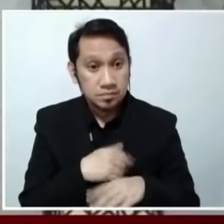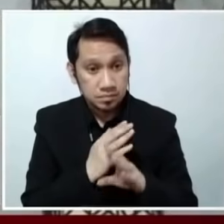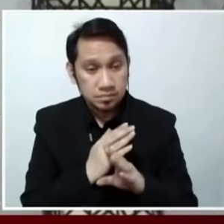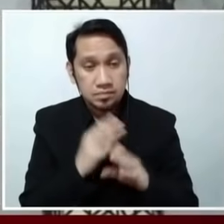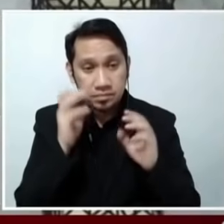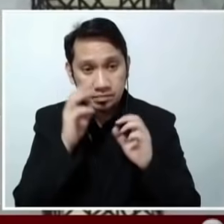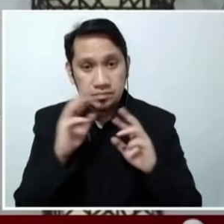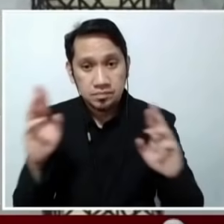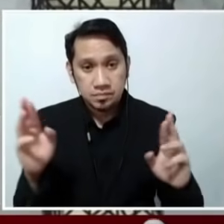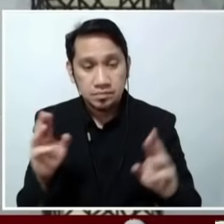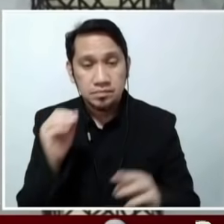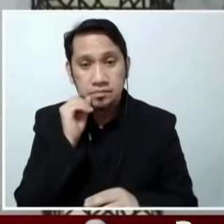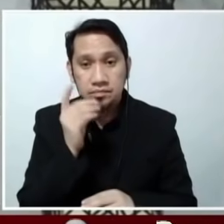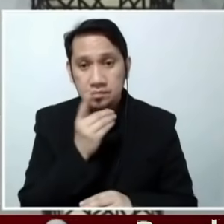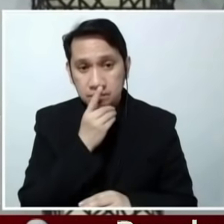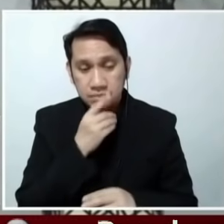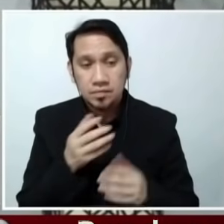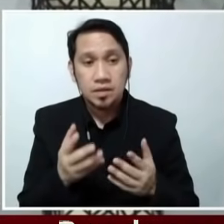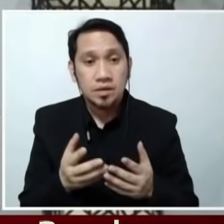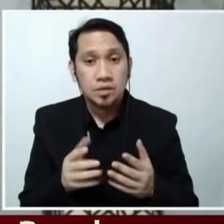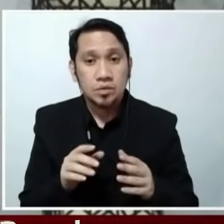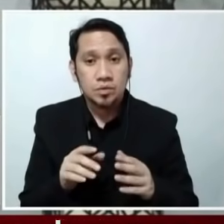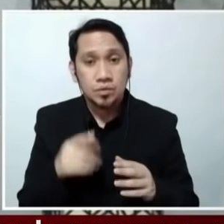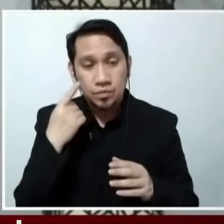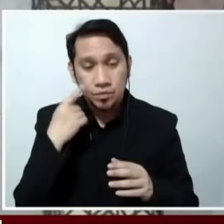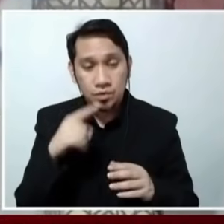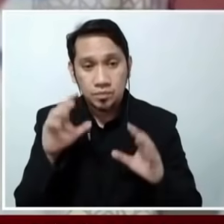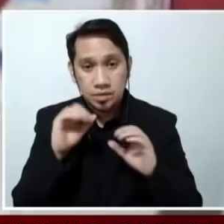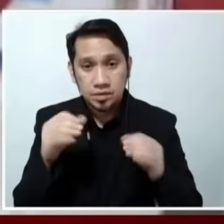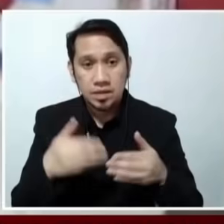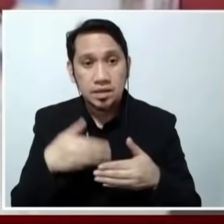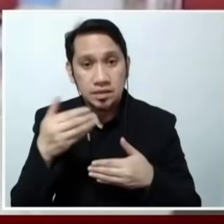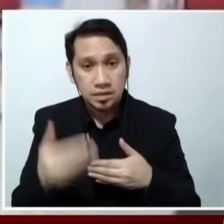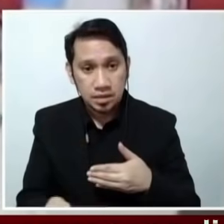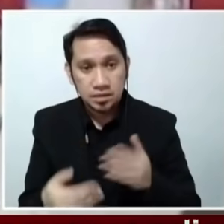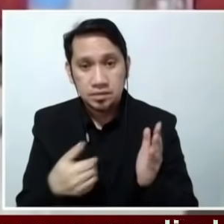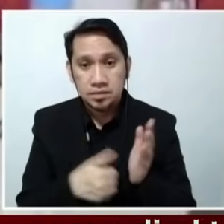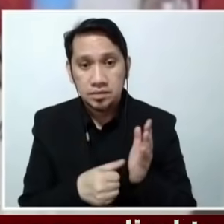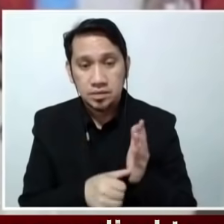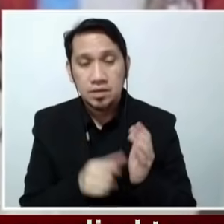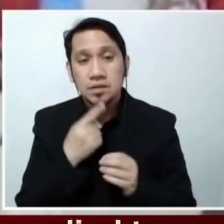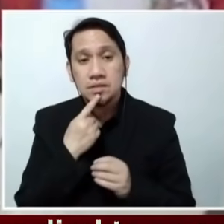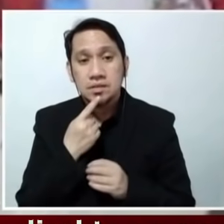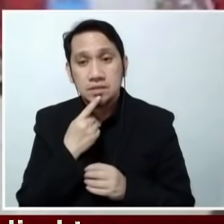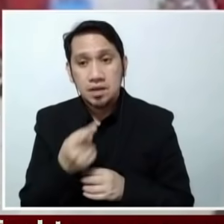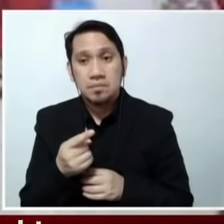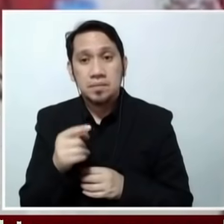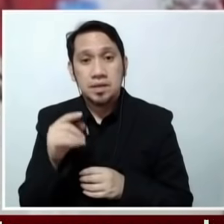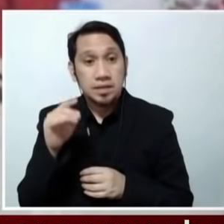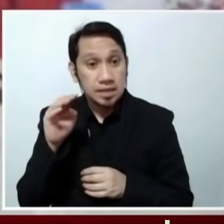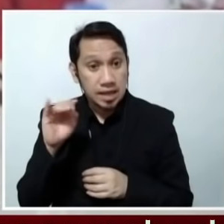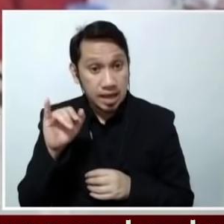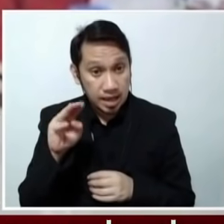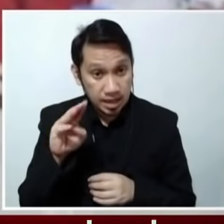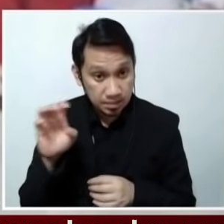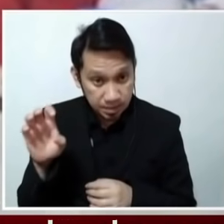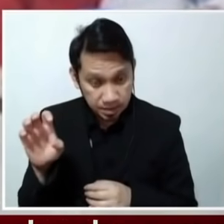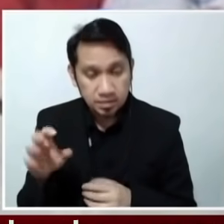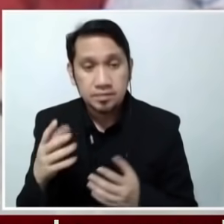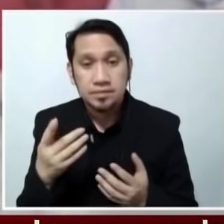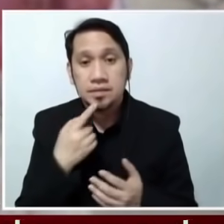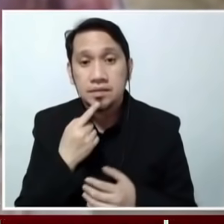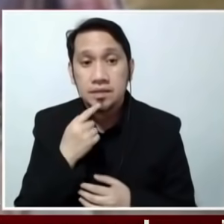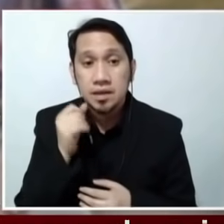Duterte na tumakbong presidente sa susunod na halalan. Pero ayon kay Senador Amy Marcos, mismong si Mayor